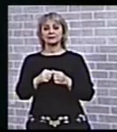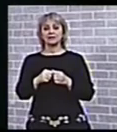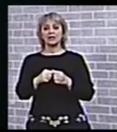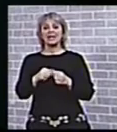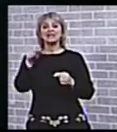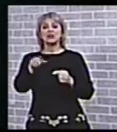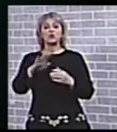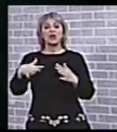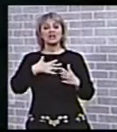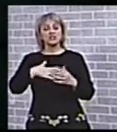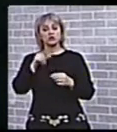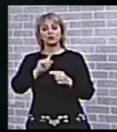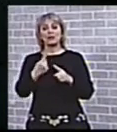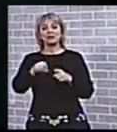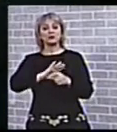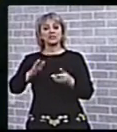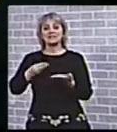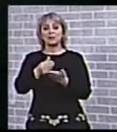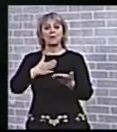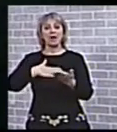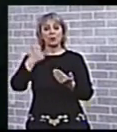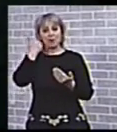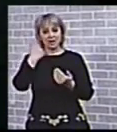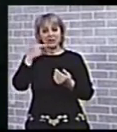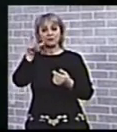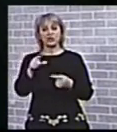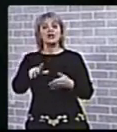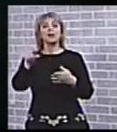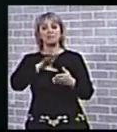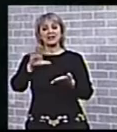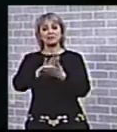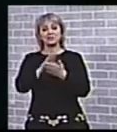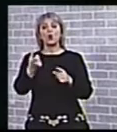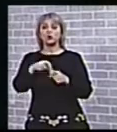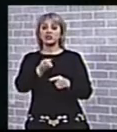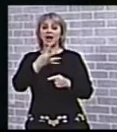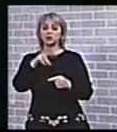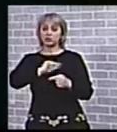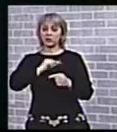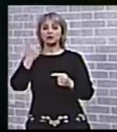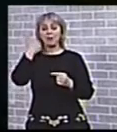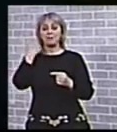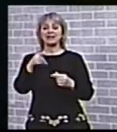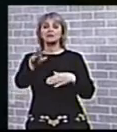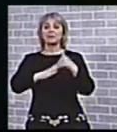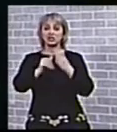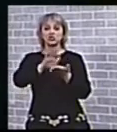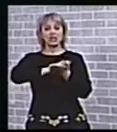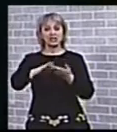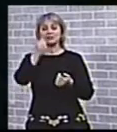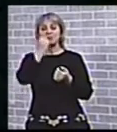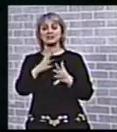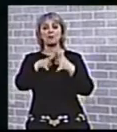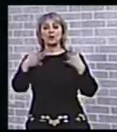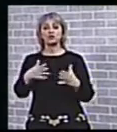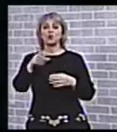Я немного разочарован, потому что не заплатил моему бородобрею. Это было бесплатно, но это очень хорошая работа. Побрил практически начисто. Спасибо